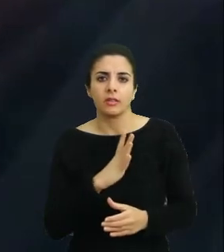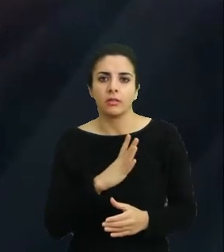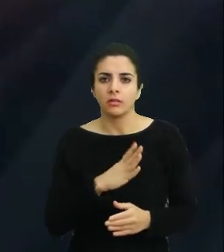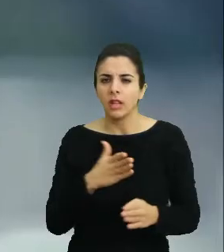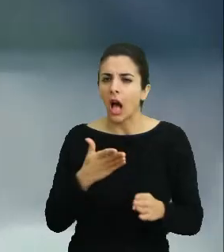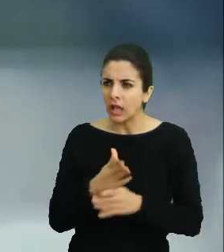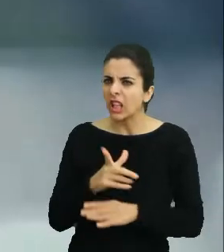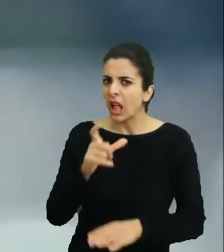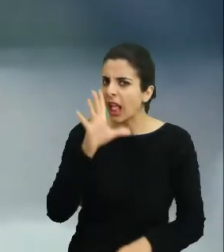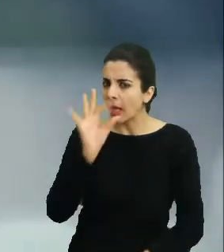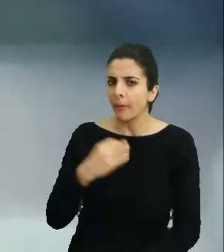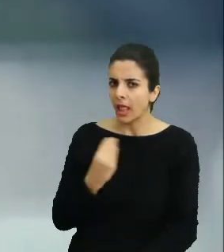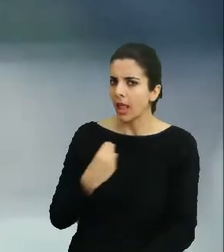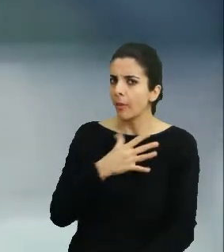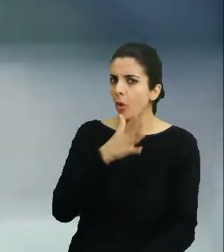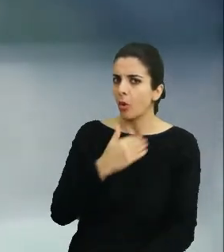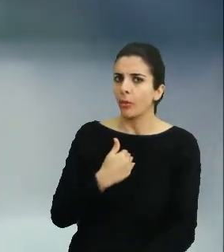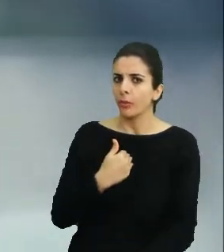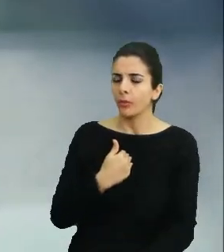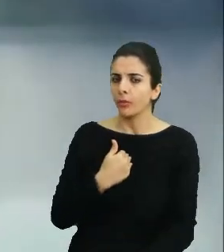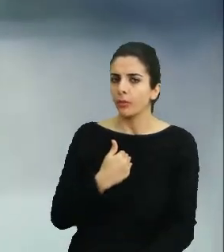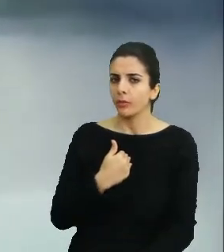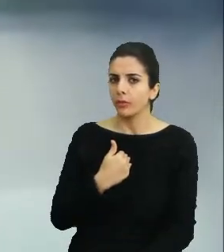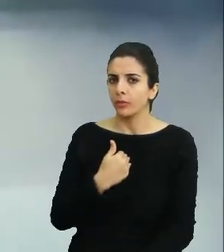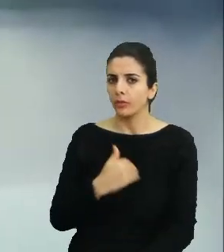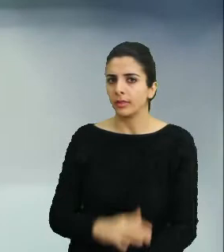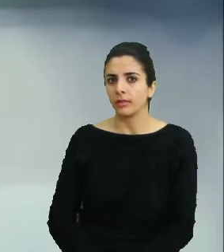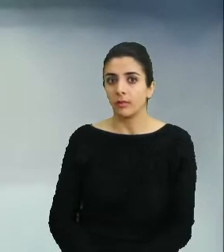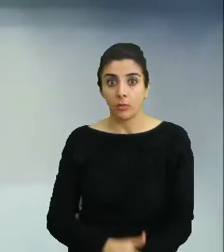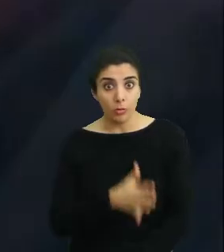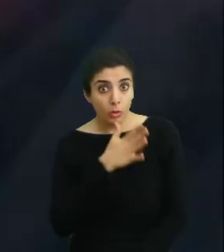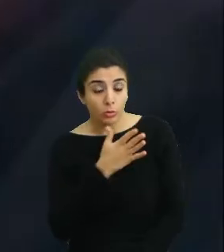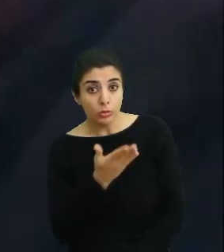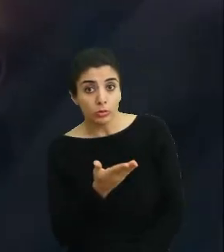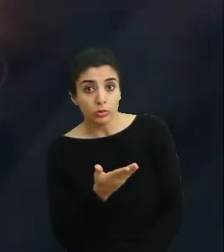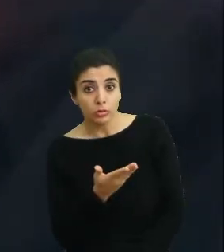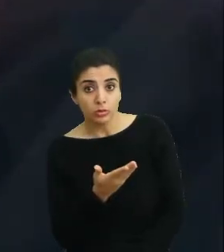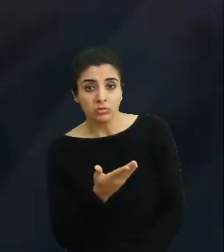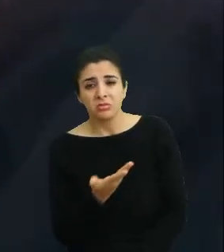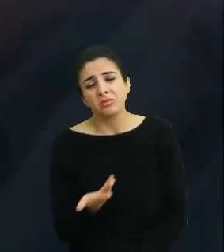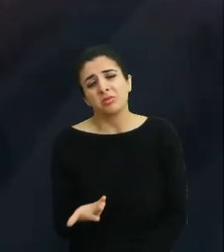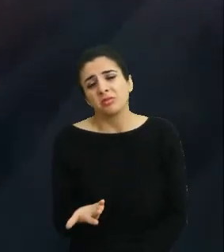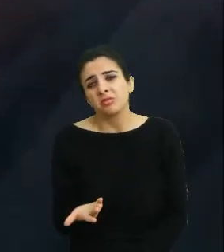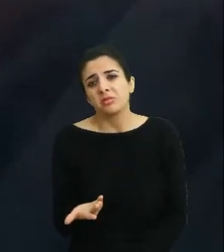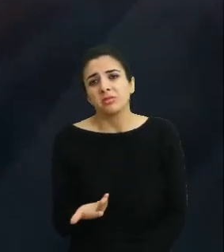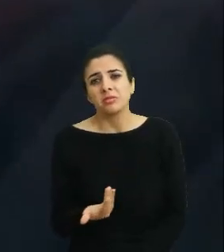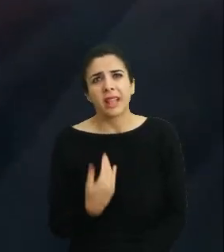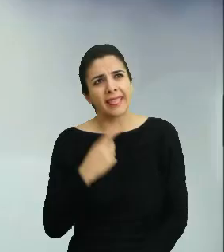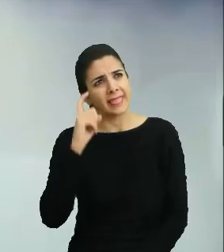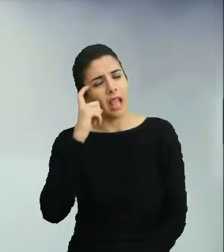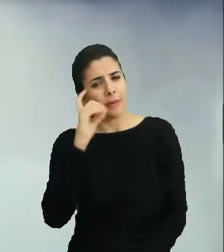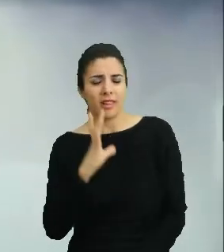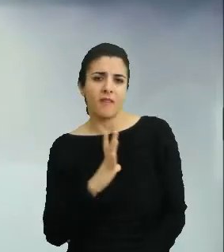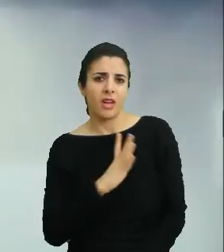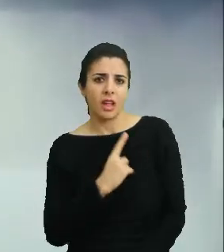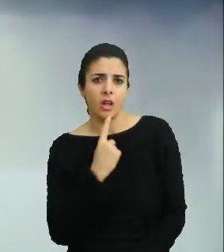Aslında ben bileyim kime vurdu. Adnan bakışlarını bir anda çalığa çevirdi. Biliyor musun? Yani tahmin edeyim